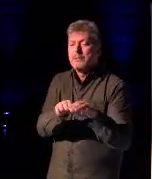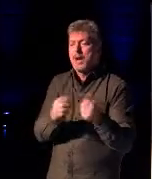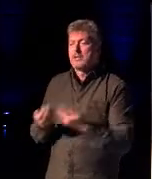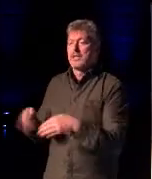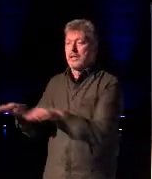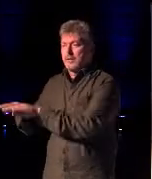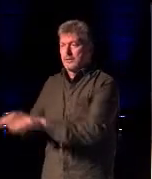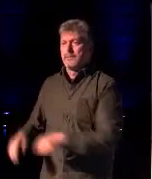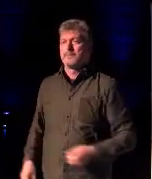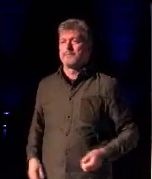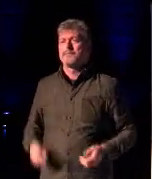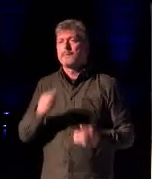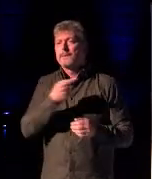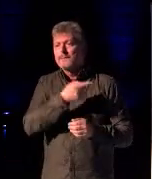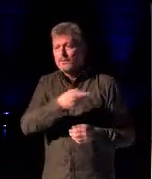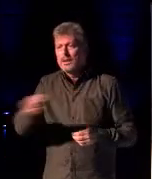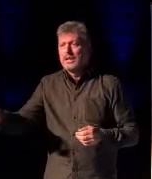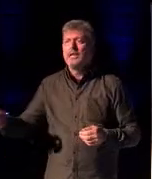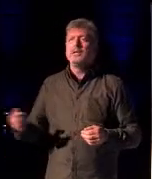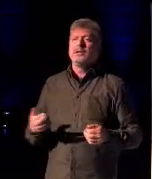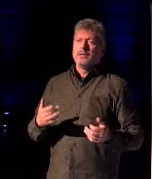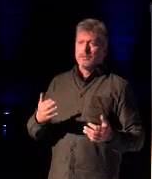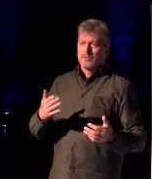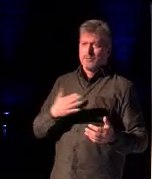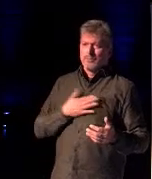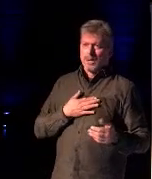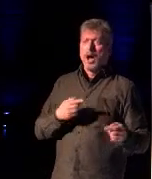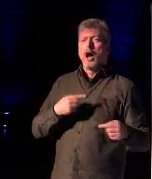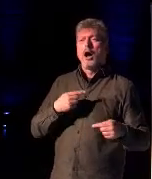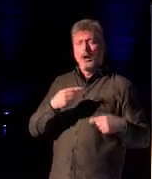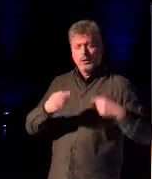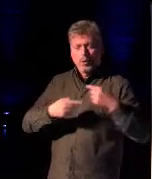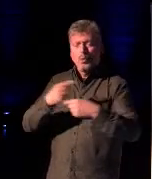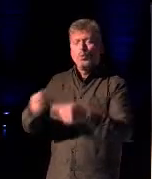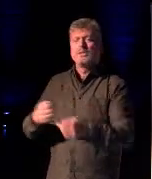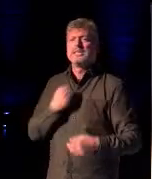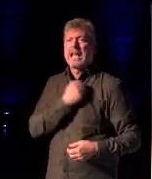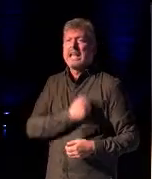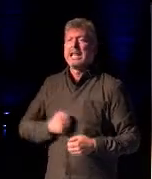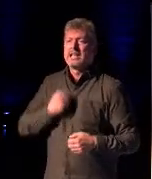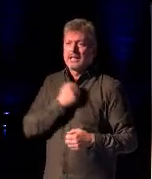Og for dem som da har multiple kroniske lidelser, så ser dere